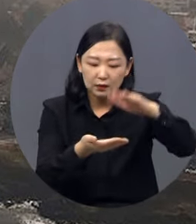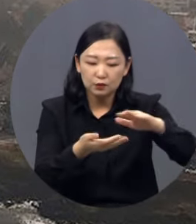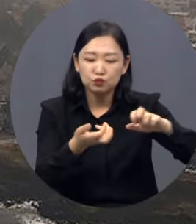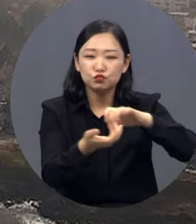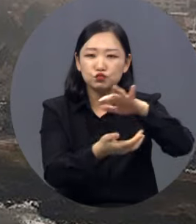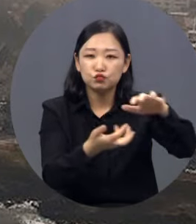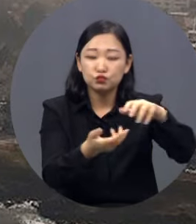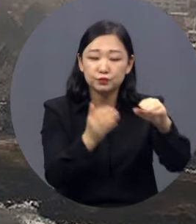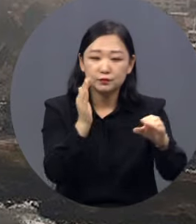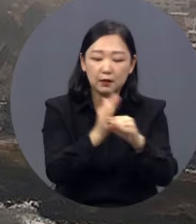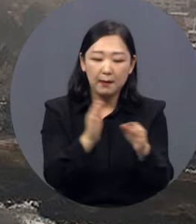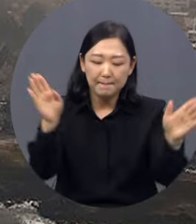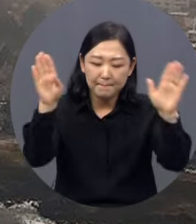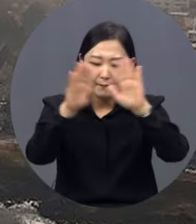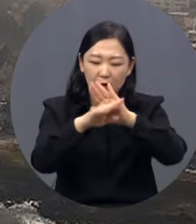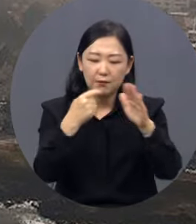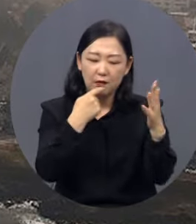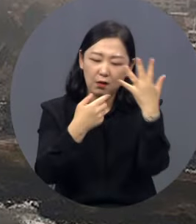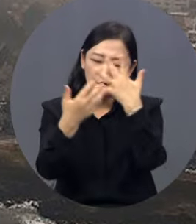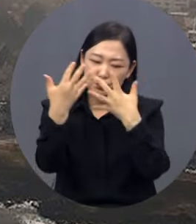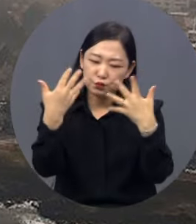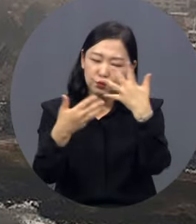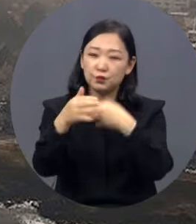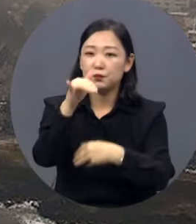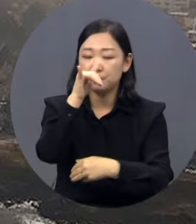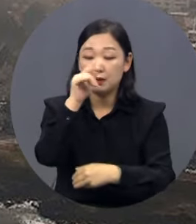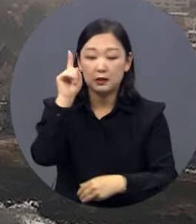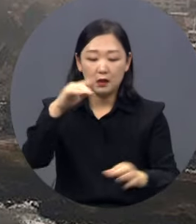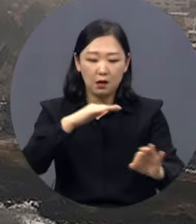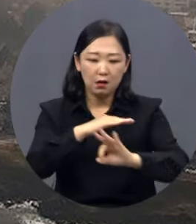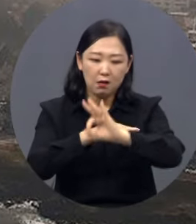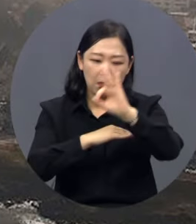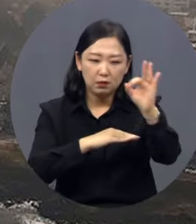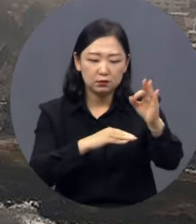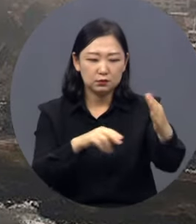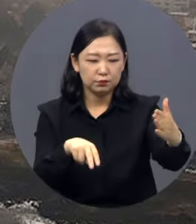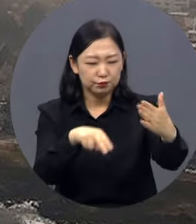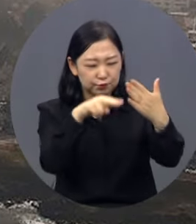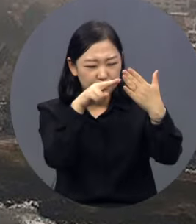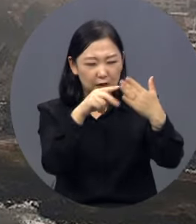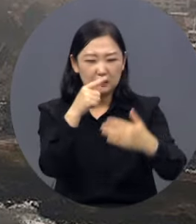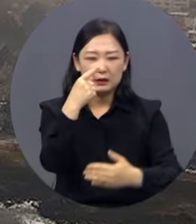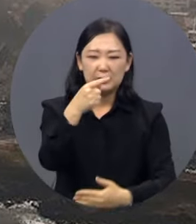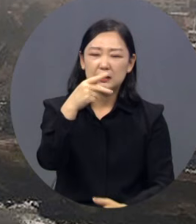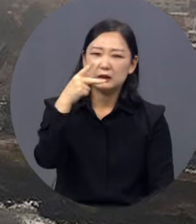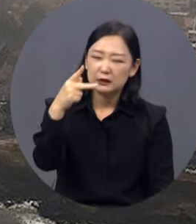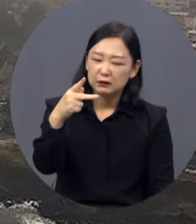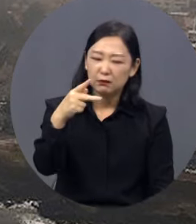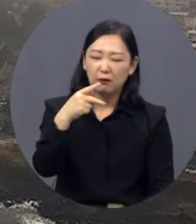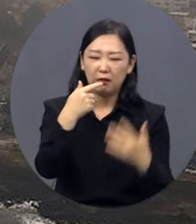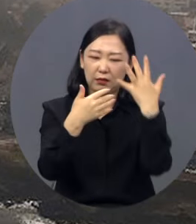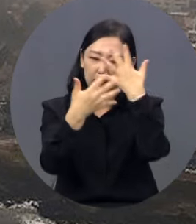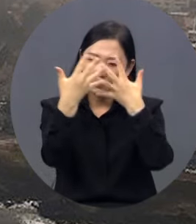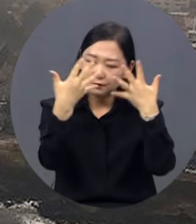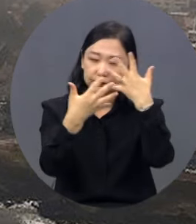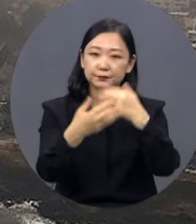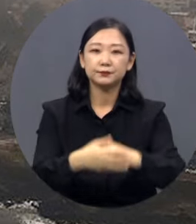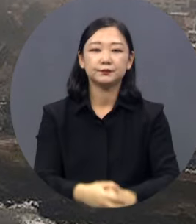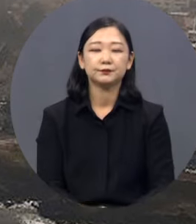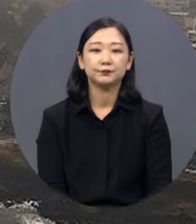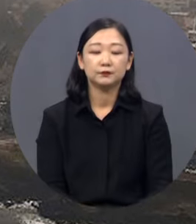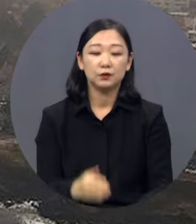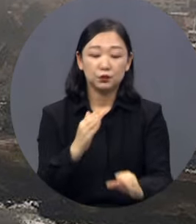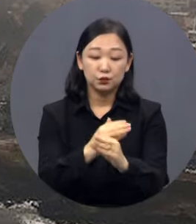있어서 밤 사이에도 안개가 끼는 곳이 있겠습니다 내일 아침에도 가시 거리가 1km 미만으로 시야가 흐린 곳이 있겠습니다